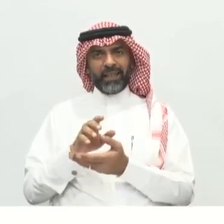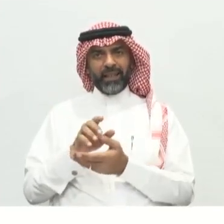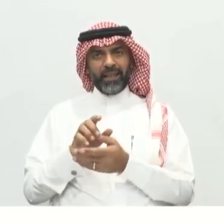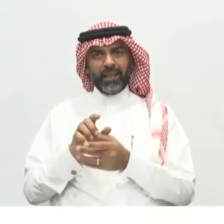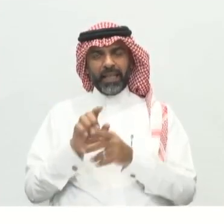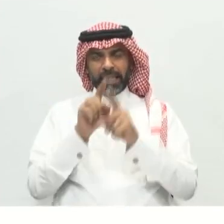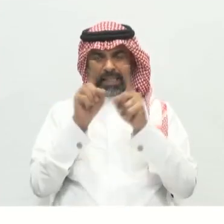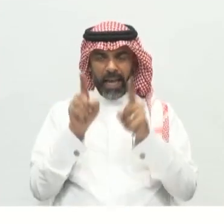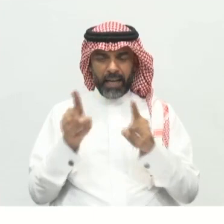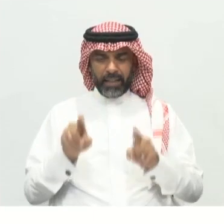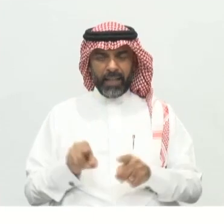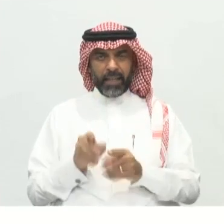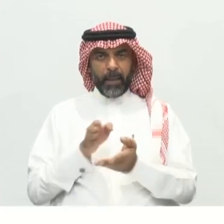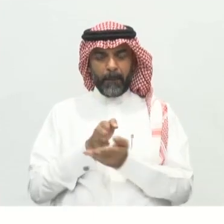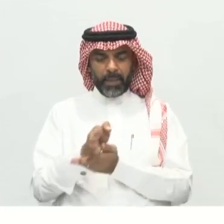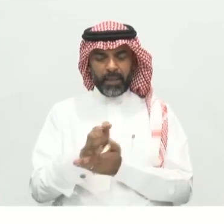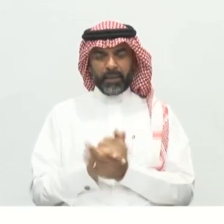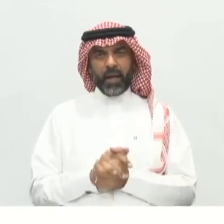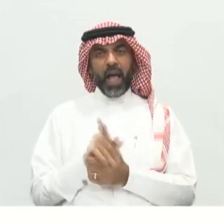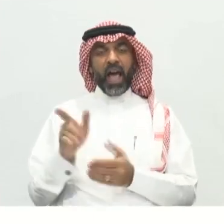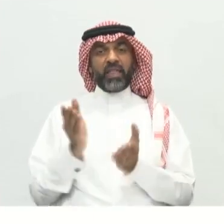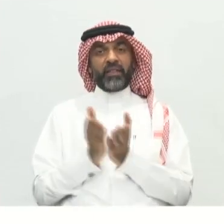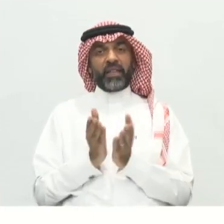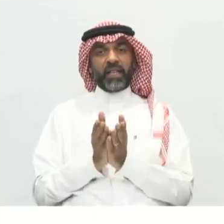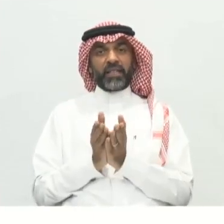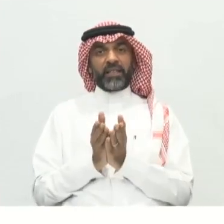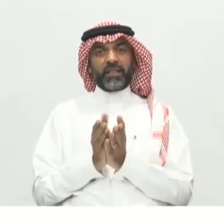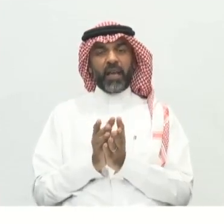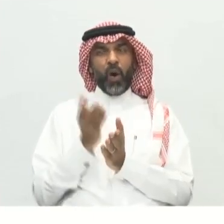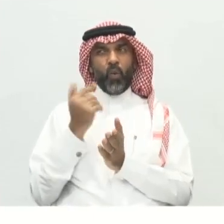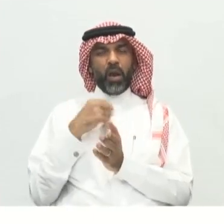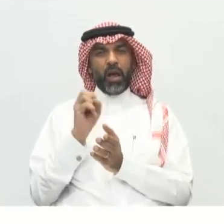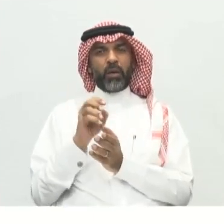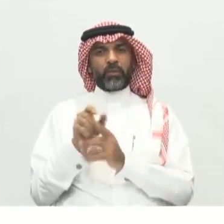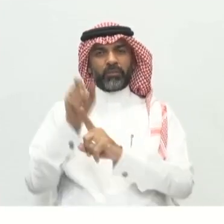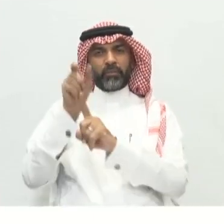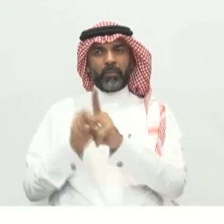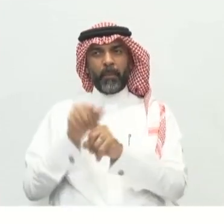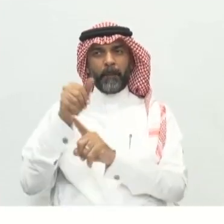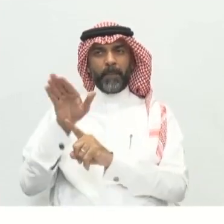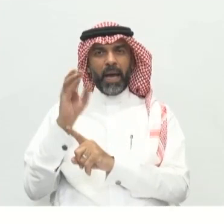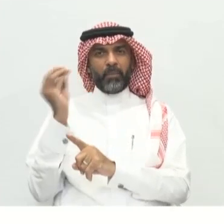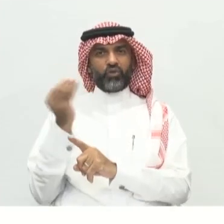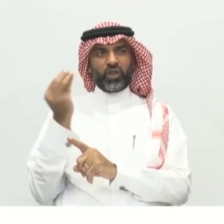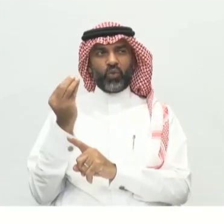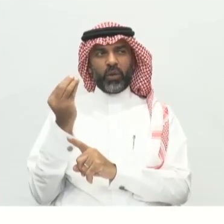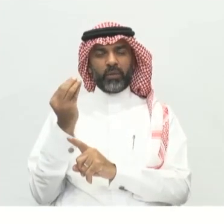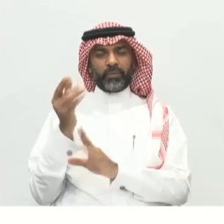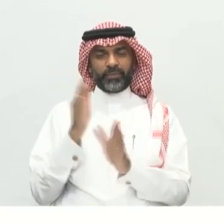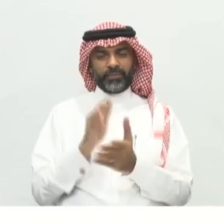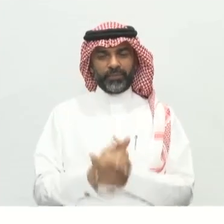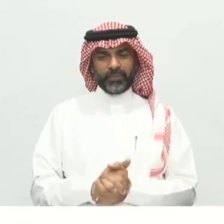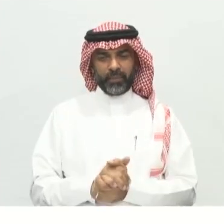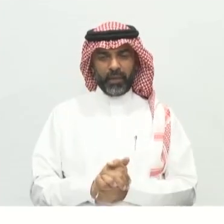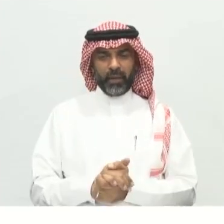هذه المشكلات التي كانت في درس مشكله البائع المتجول ممتاز احسنتم اذا تعرفنا